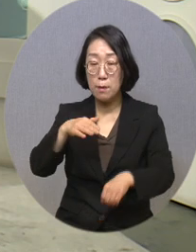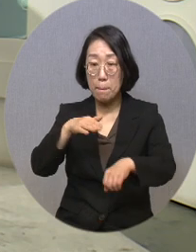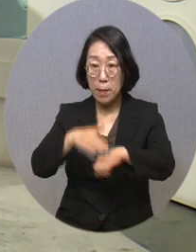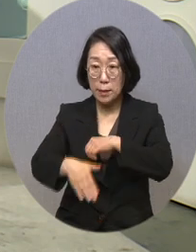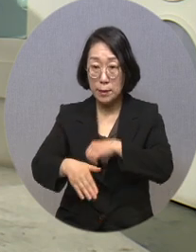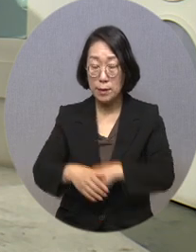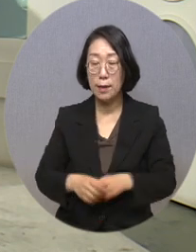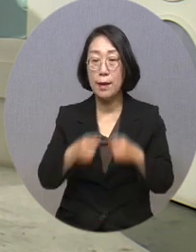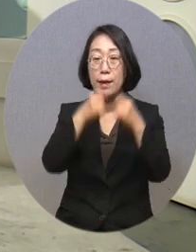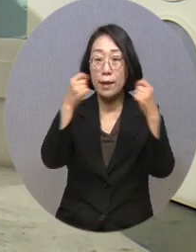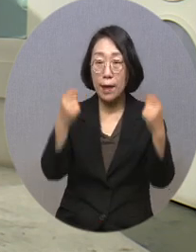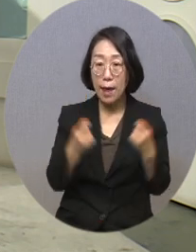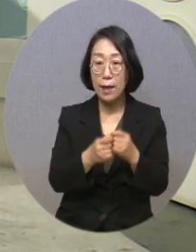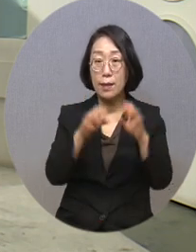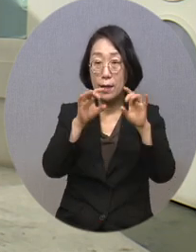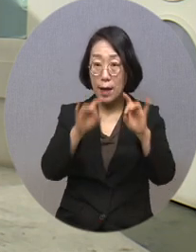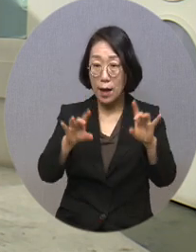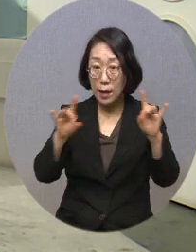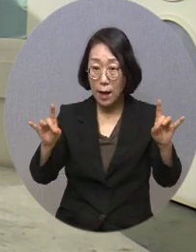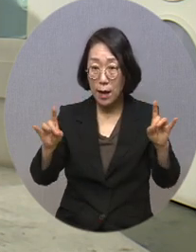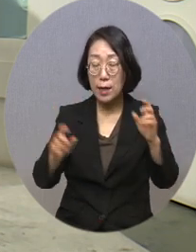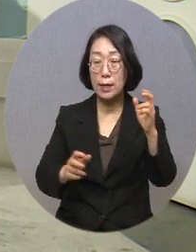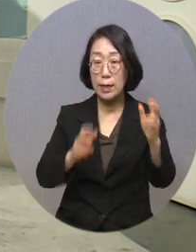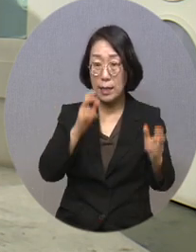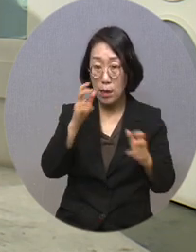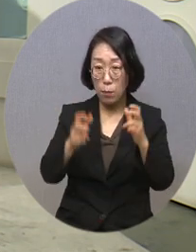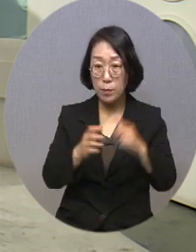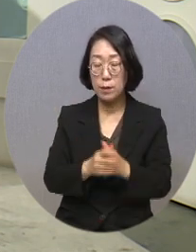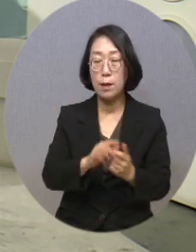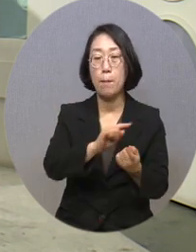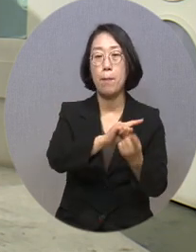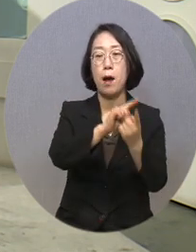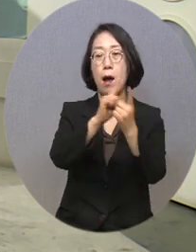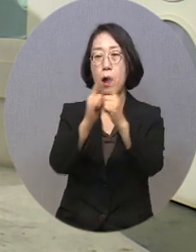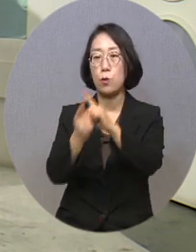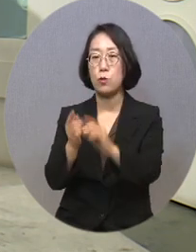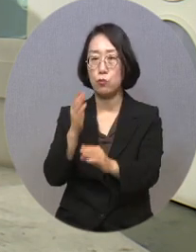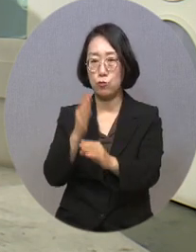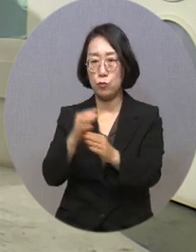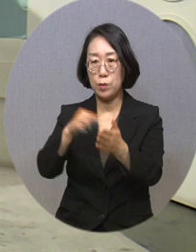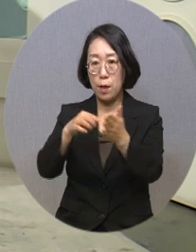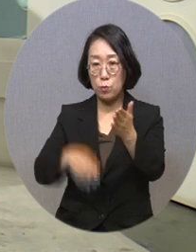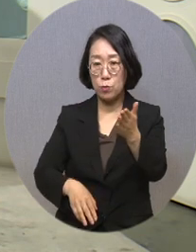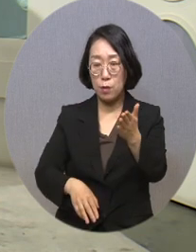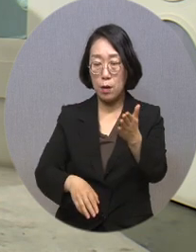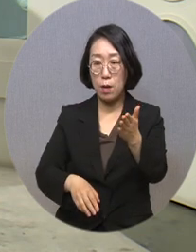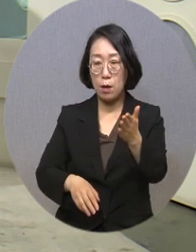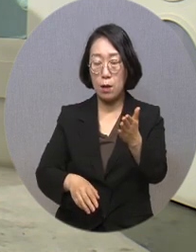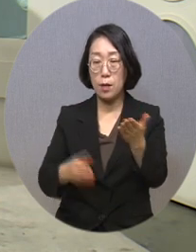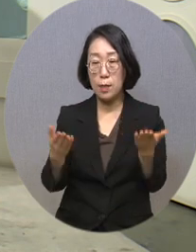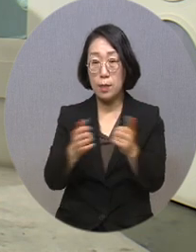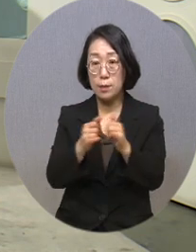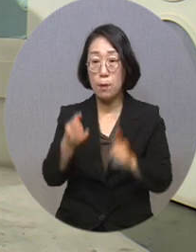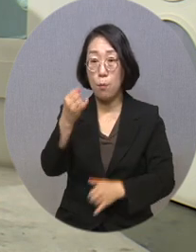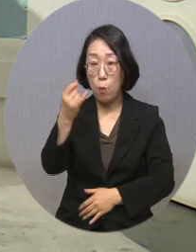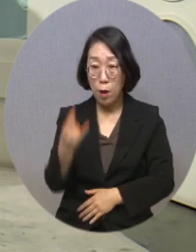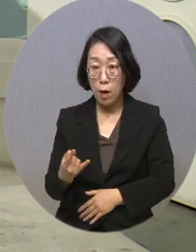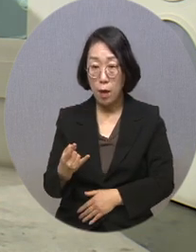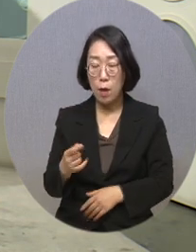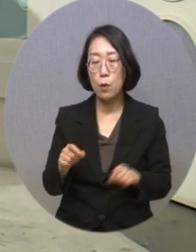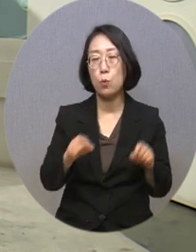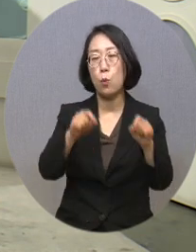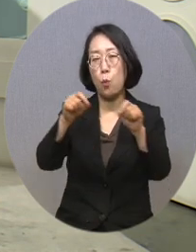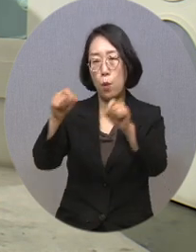개인 그 기업들은 클라우드 버전으로 이렇게 넘어가고 있는데 우리 세무사회도 마찬가지로 이제는